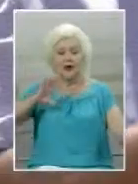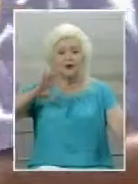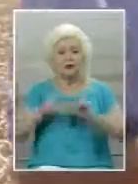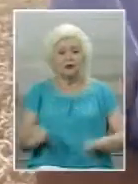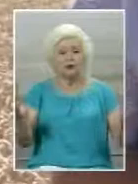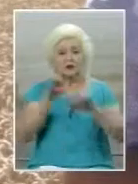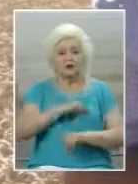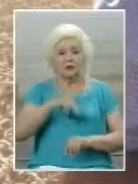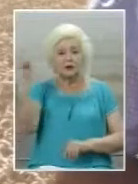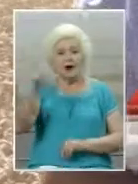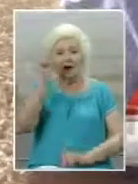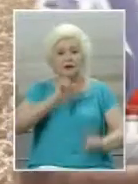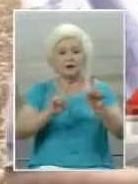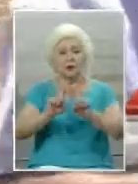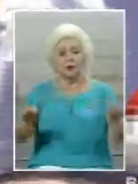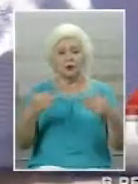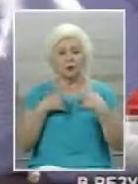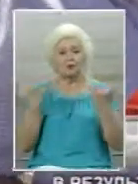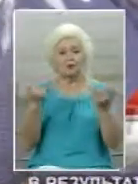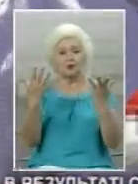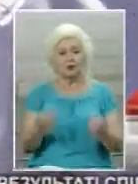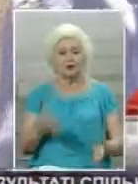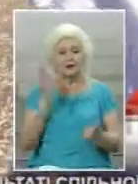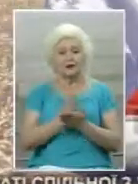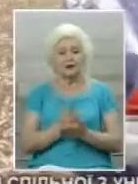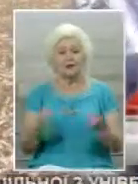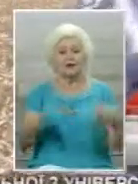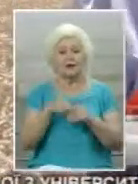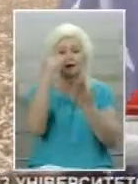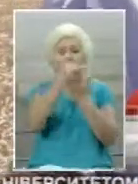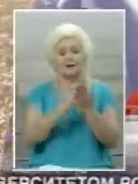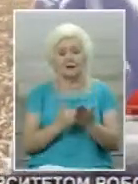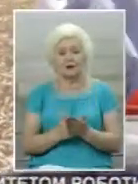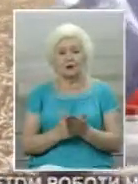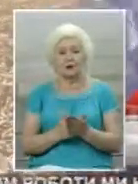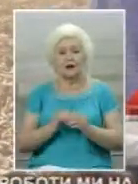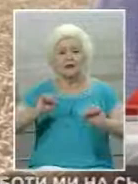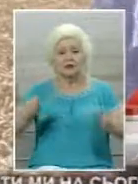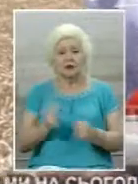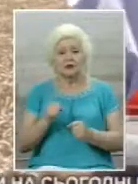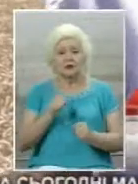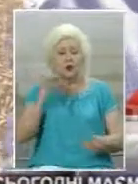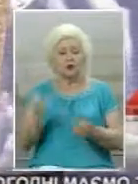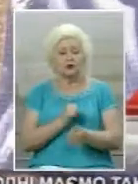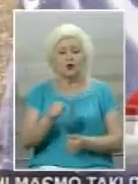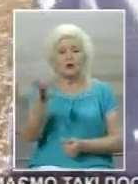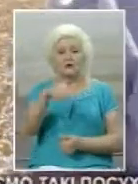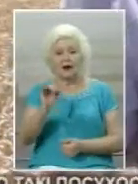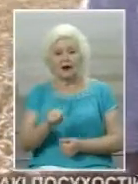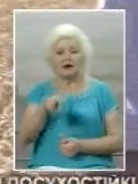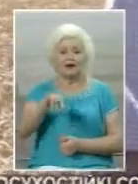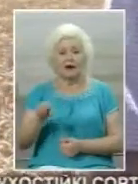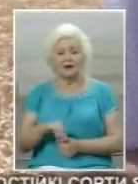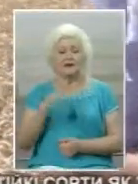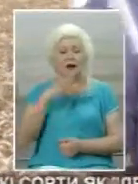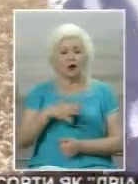совместної роботи з аграрним університетом ми на сьогоднішній день маємо такі сорта засухоустойчиві, як «Дріада», «Кірена», «Кларіса»,